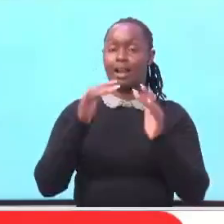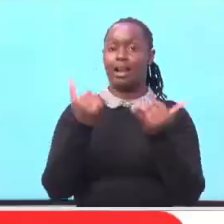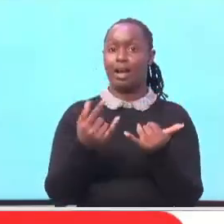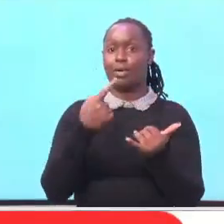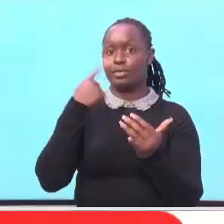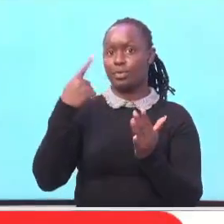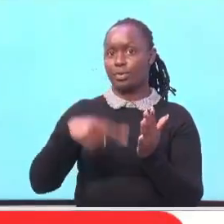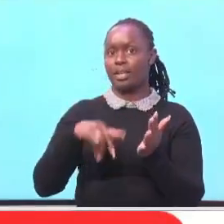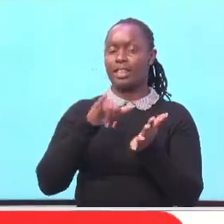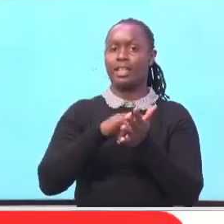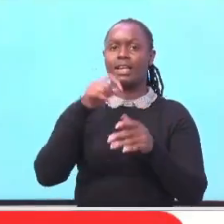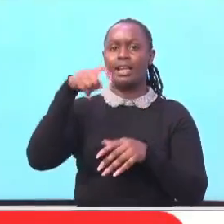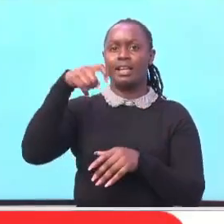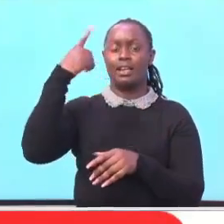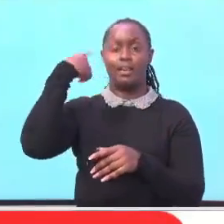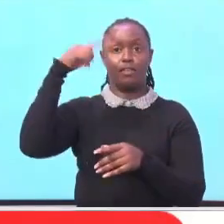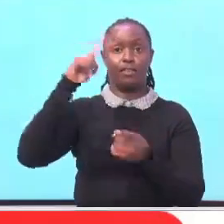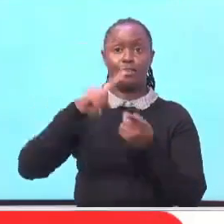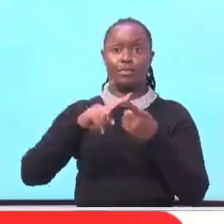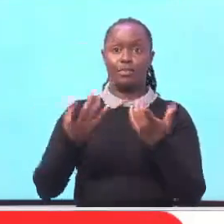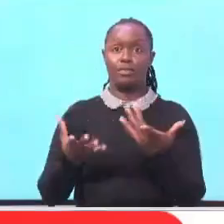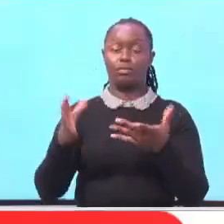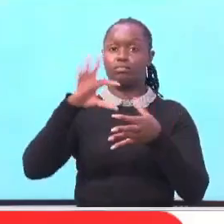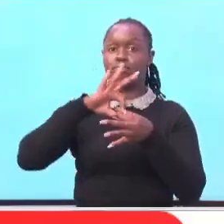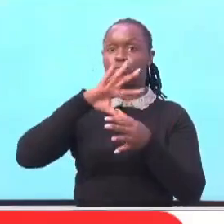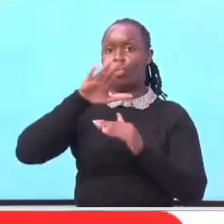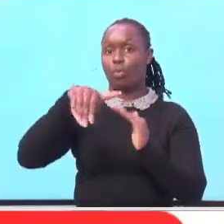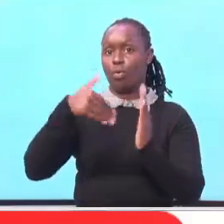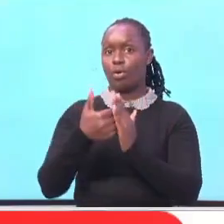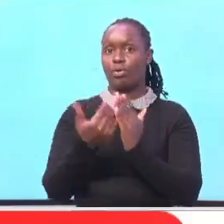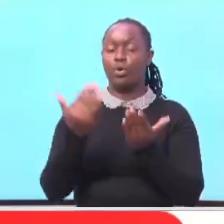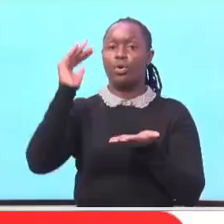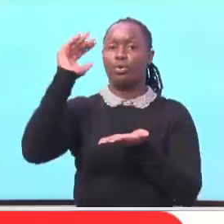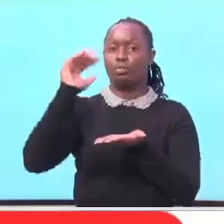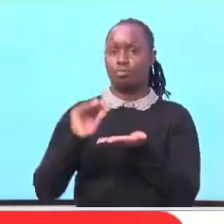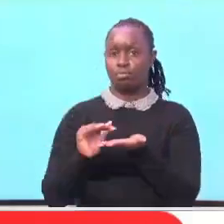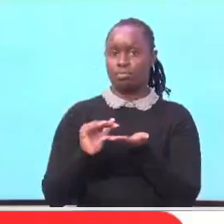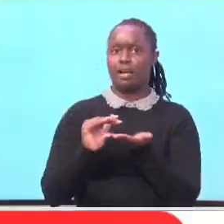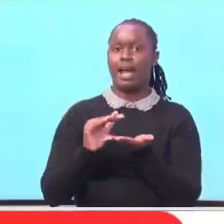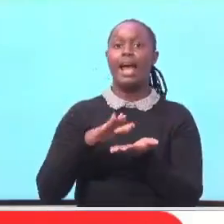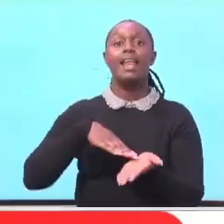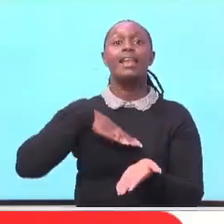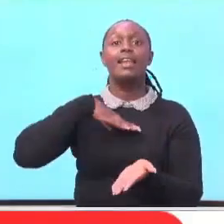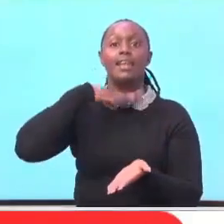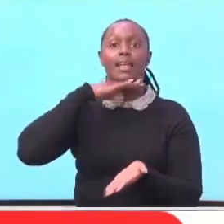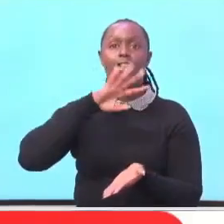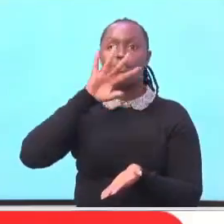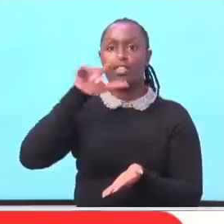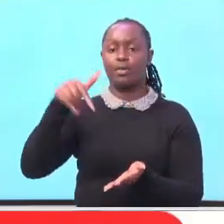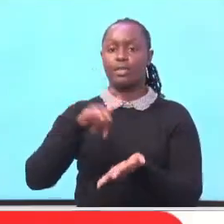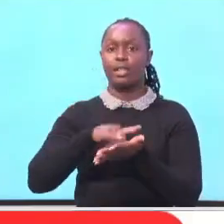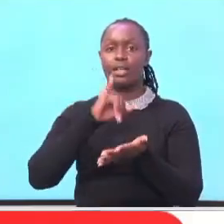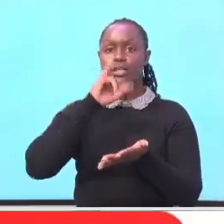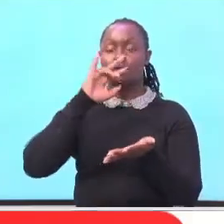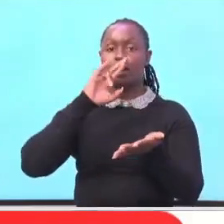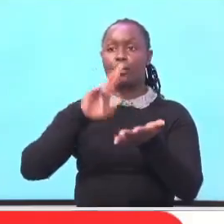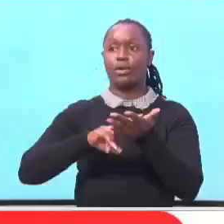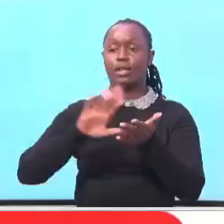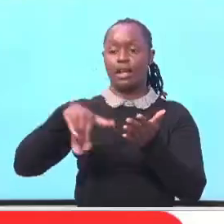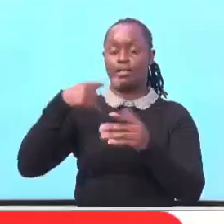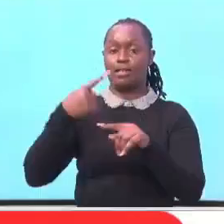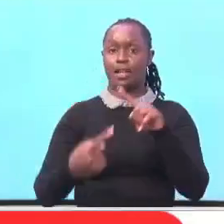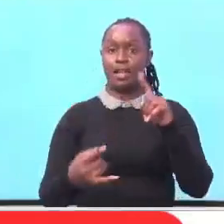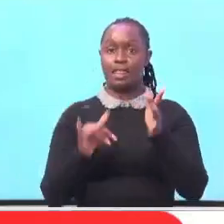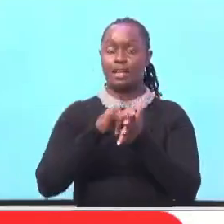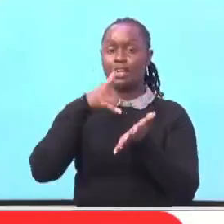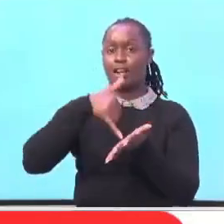kuna haja ya kuashirikisha wadao wote muhimu. Ili kupunguza zaidi ya vifo elfuine vinavyo ripoti wa kila mwaka. Ambavyo vimesababisha